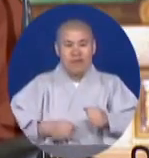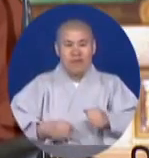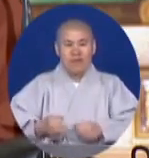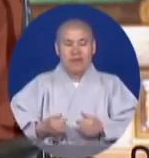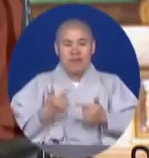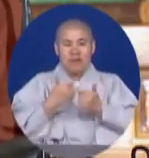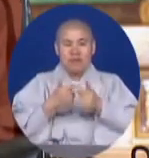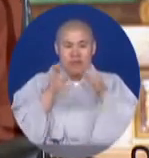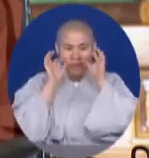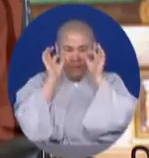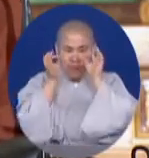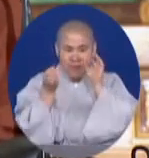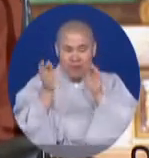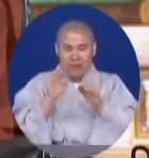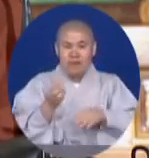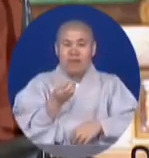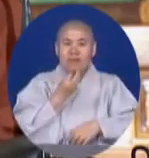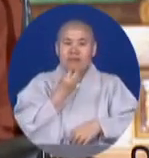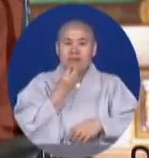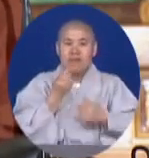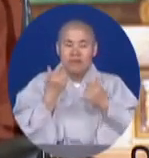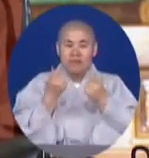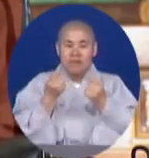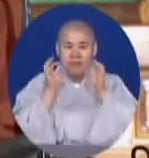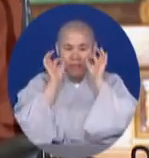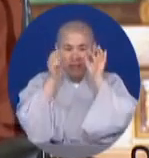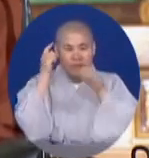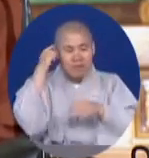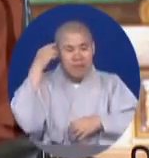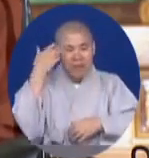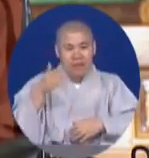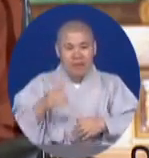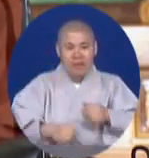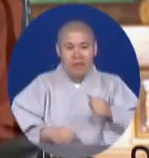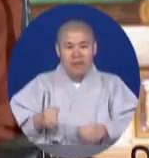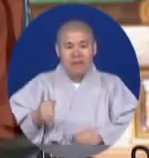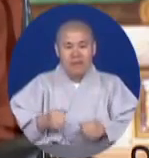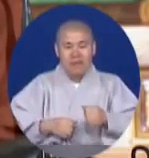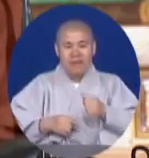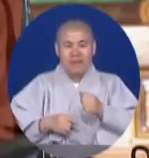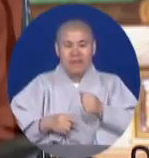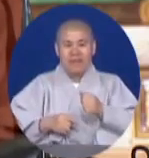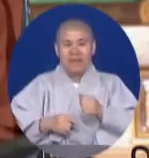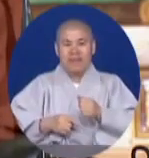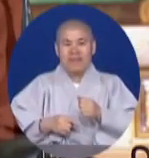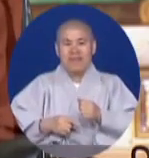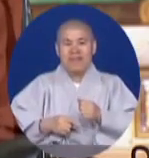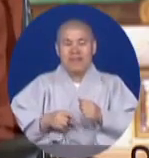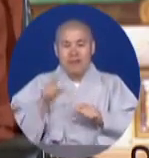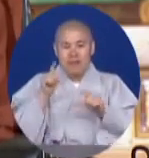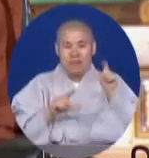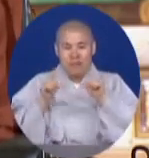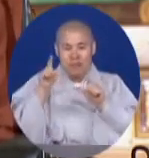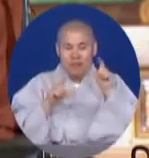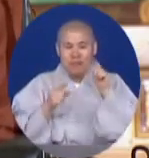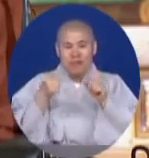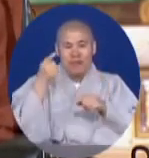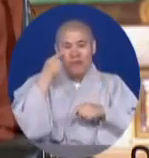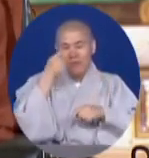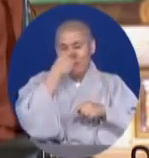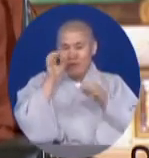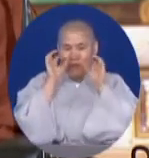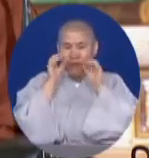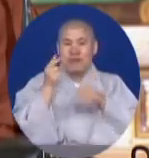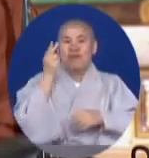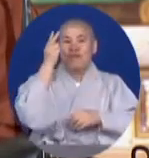부산을 봤는데 서울하고 똑같이 봤는가? 개구리란 녀석이 눈이 위에 있어서 다리를 번쩍